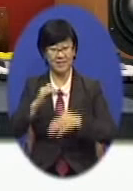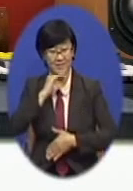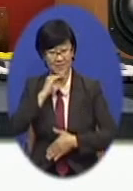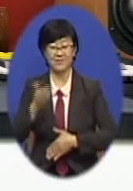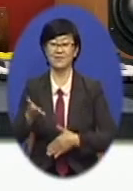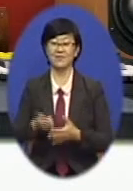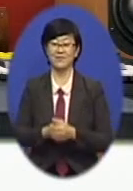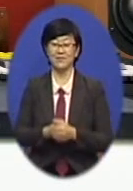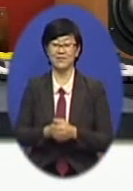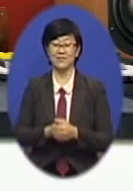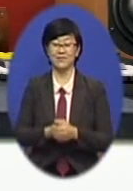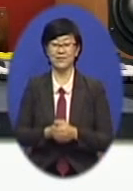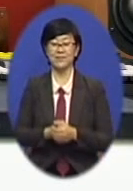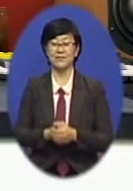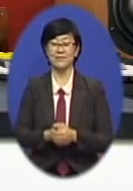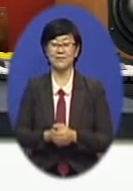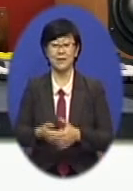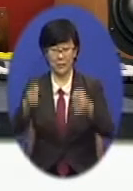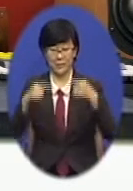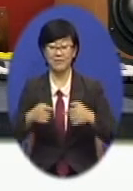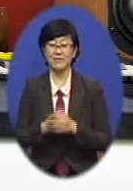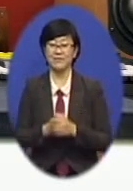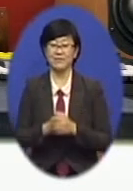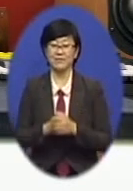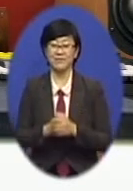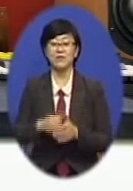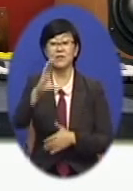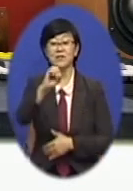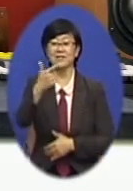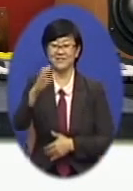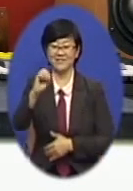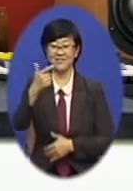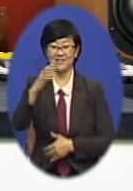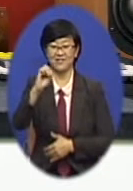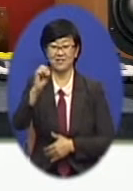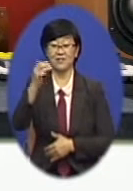잠시 기다리시고, 자, 시청자 참여 말씀해 주세요. 예,